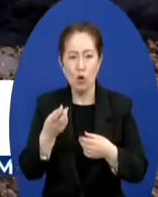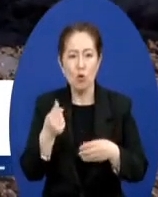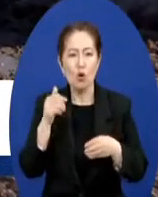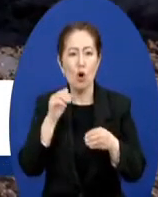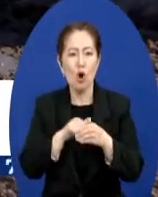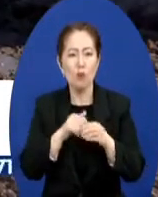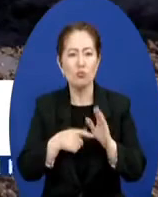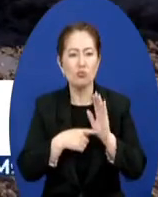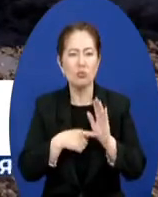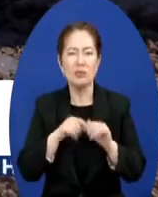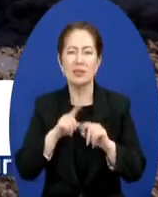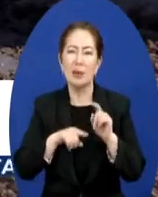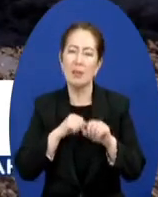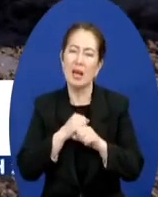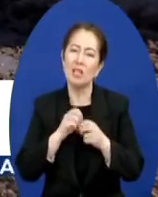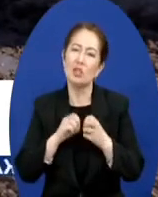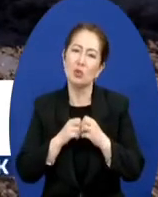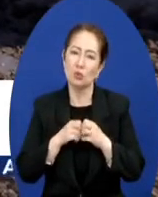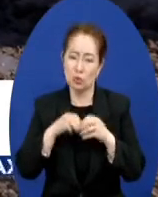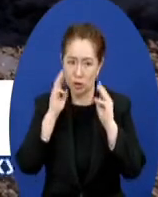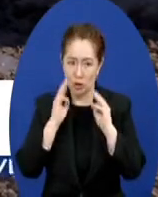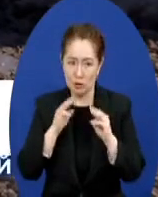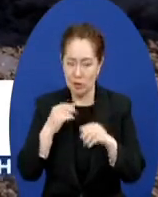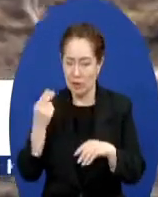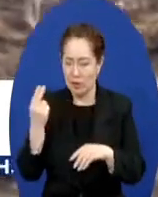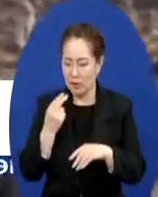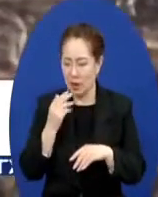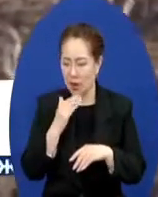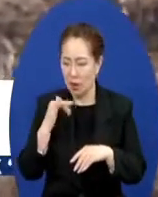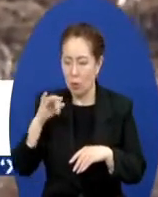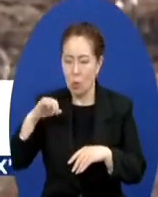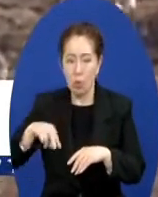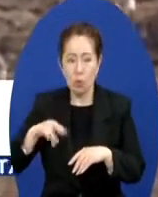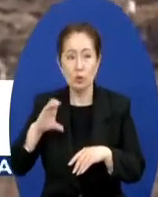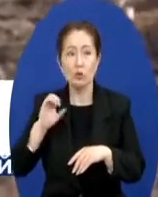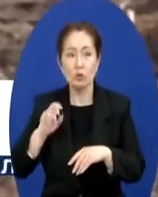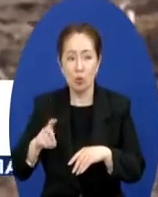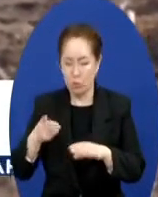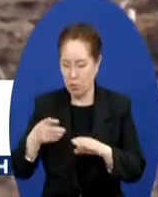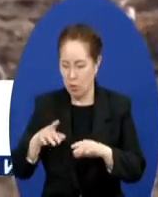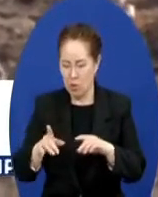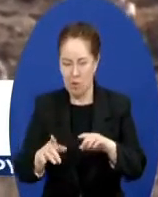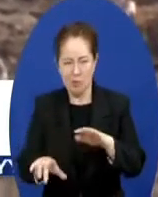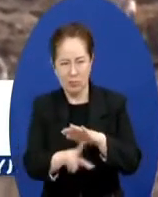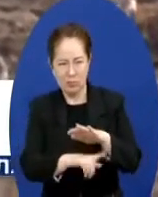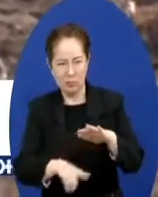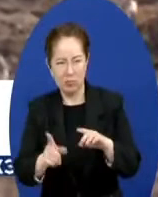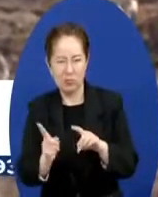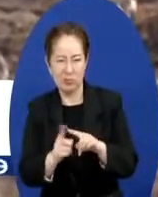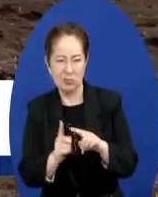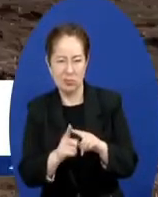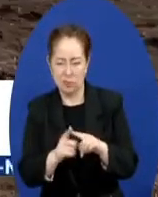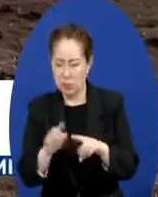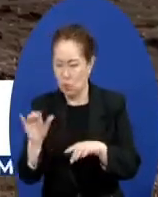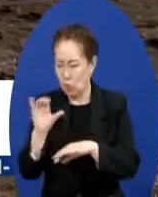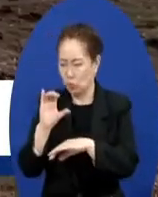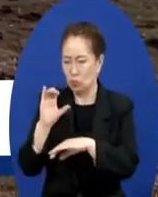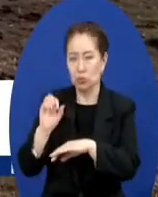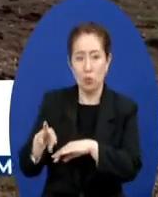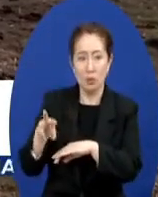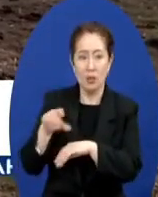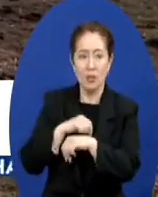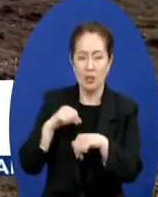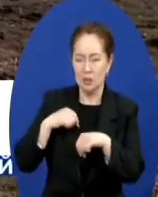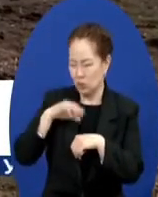ямар ажил хийх вэ гэдгээ шийднэ. Тухайлбал цагаан улсын хөрсний цэвдэгтэй бүсэд байршдаг үүнээс болж сумын иргэд дулааны